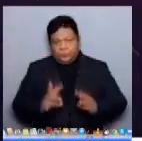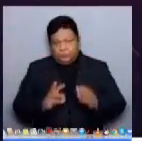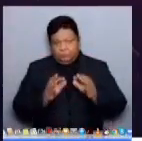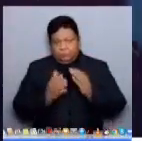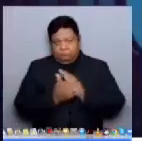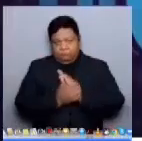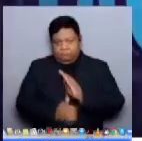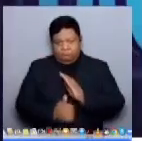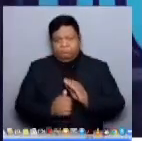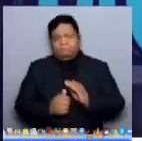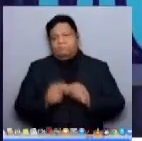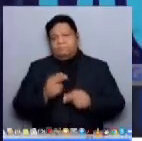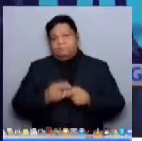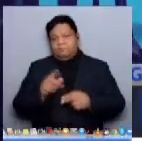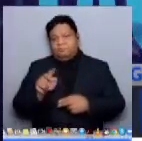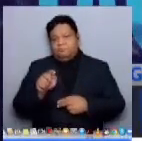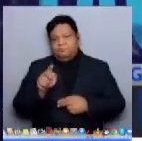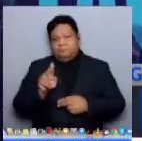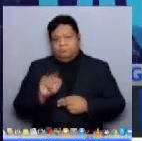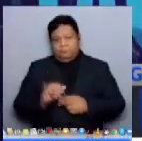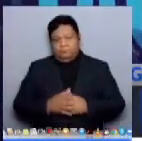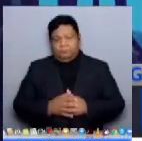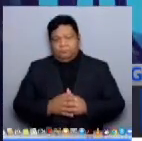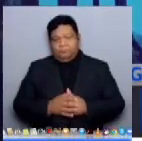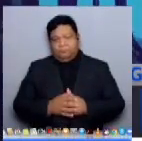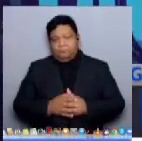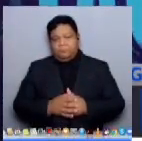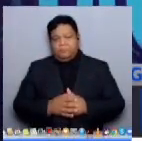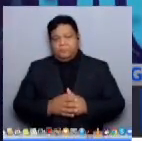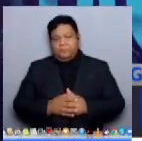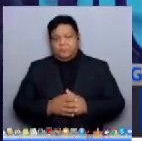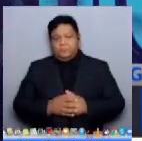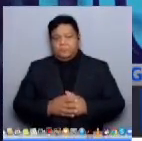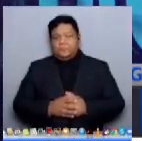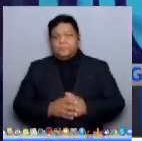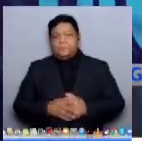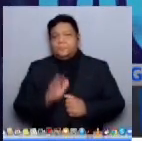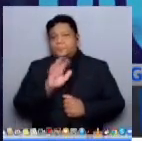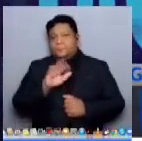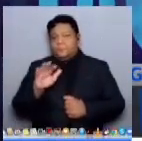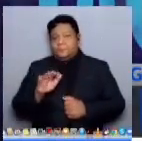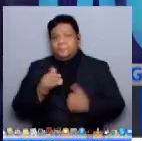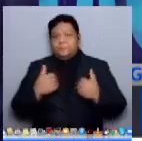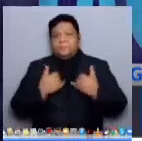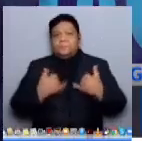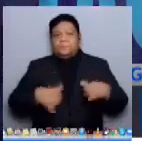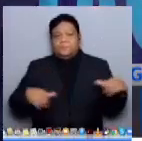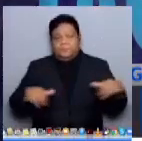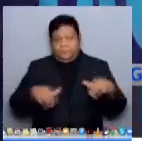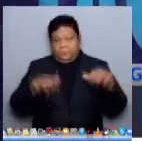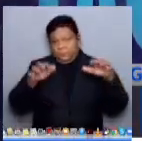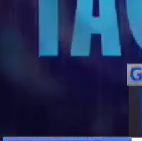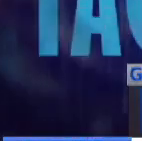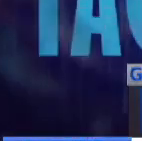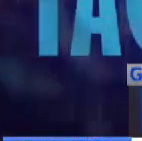Mga kapuso, mga local thunderstorms pa rin ang mararanasan sa maraming bahagi ng bansa ngayong huling weekend ng Hunyo. Base sa rainfall